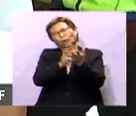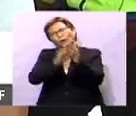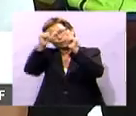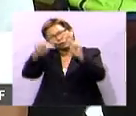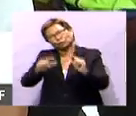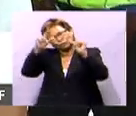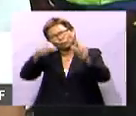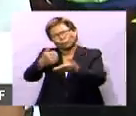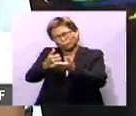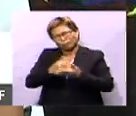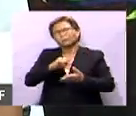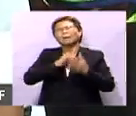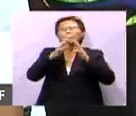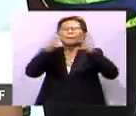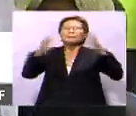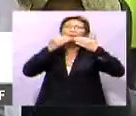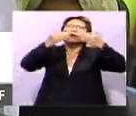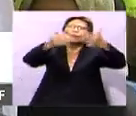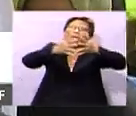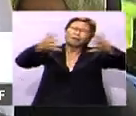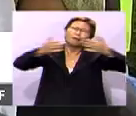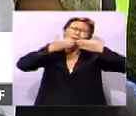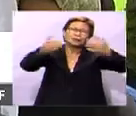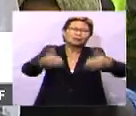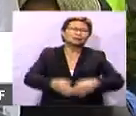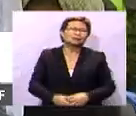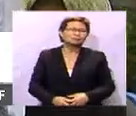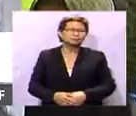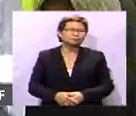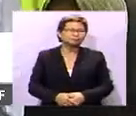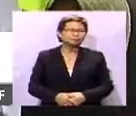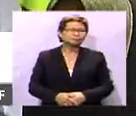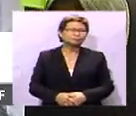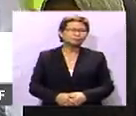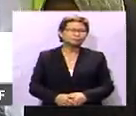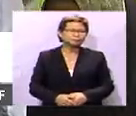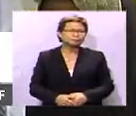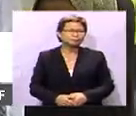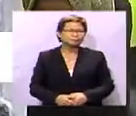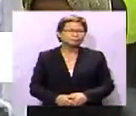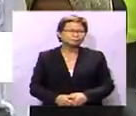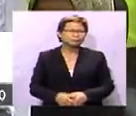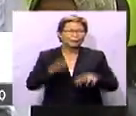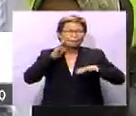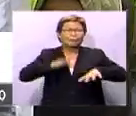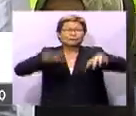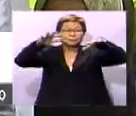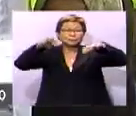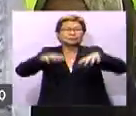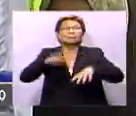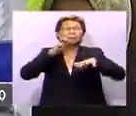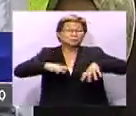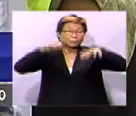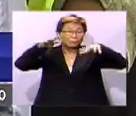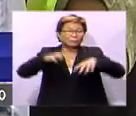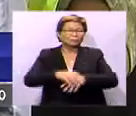ni. Saya banyak-banyak terima kasihlah. Ni dengan pihak JKM kata banjir besar pula ni ke,